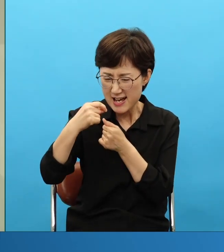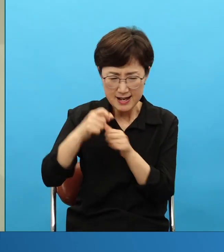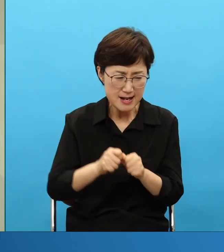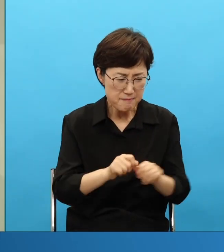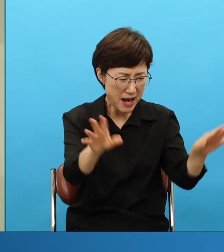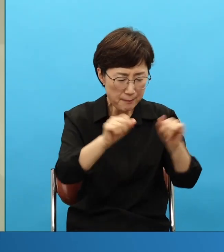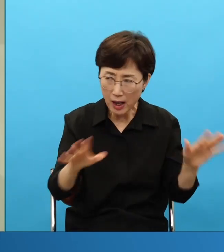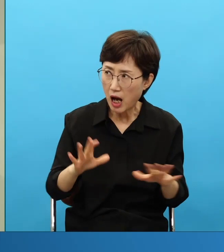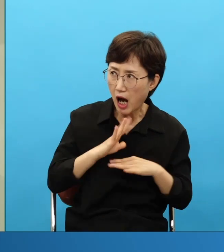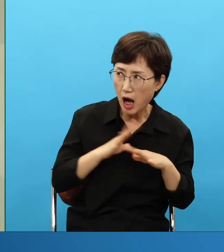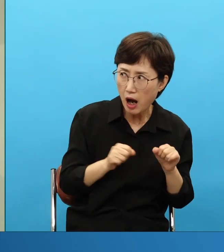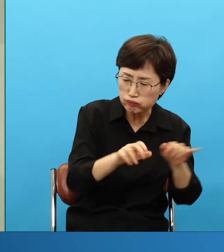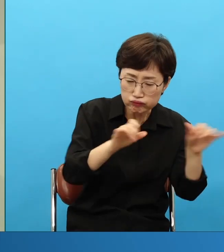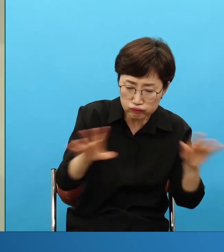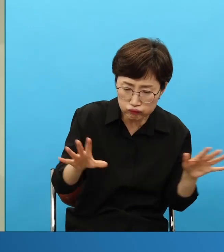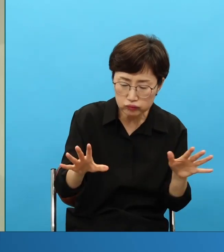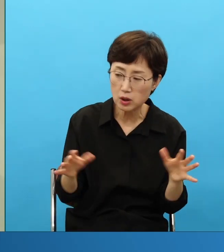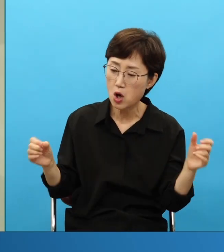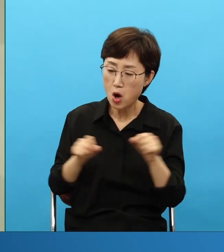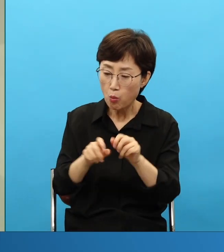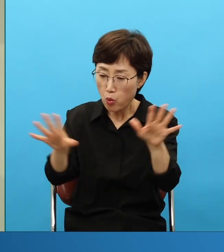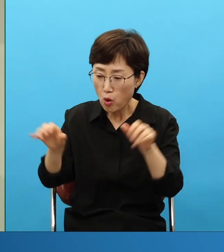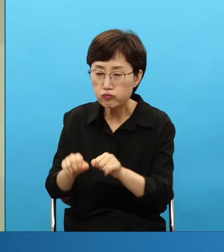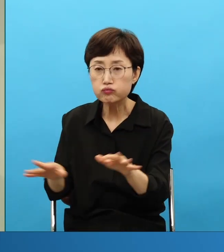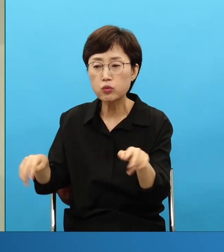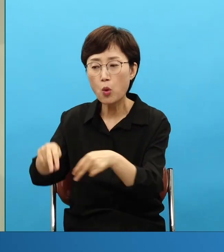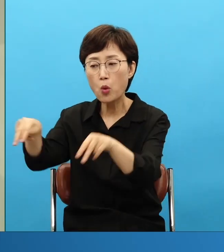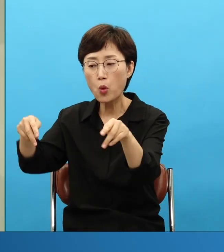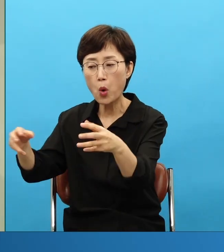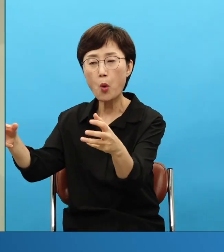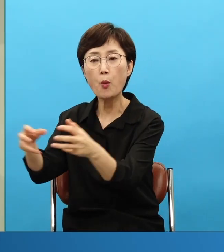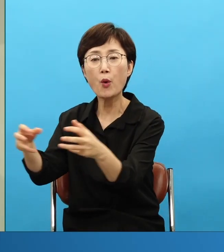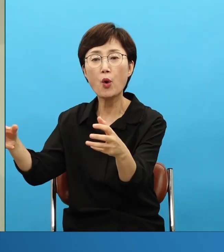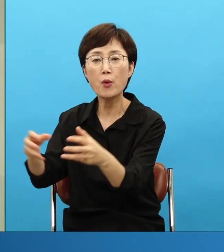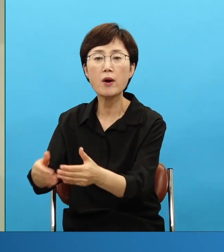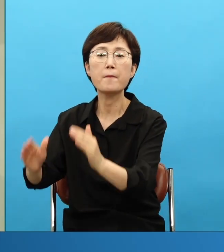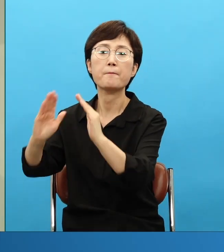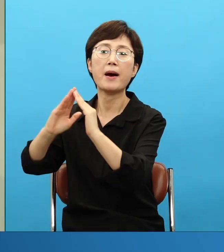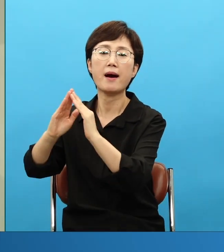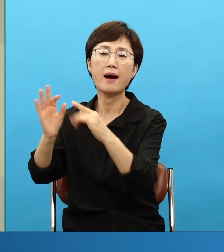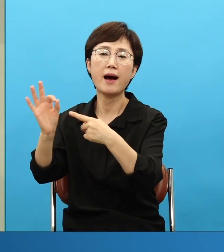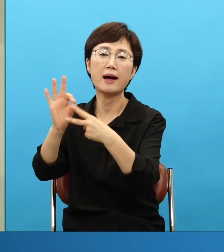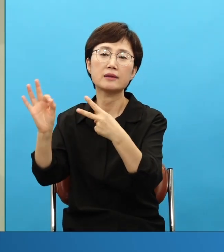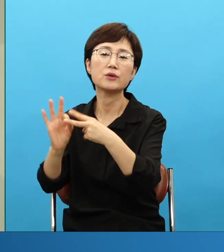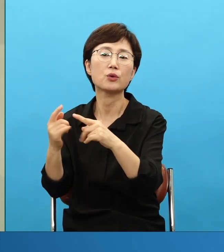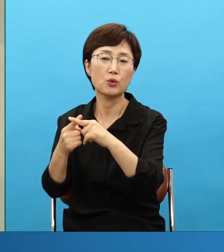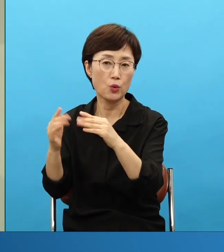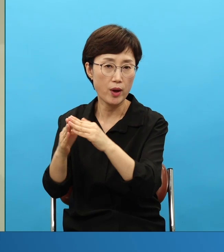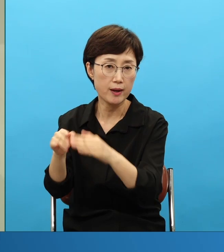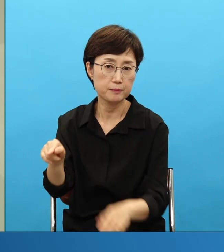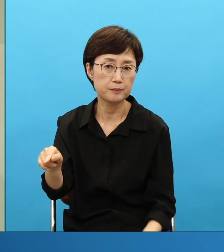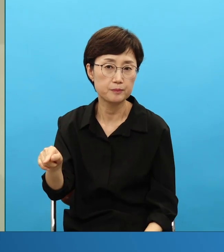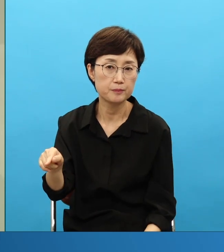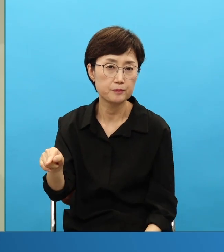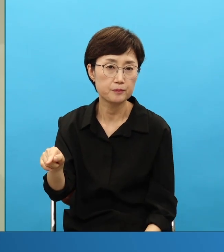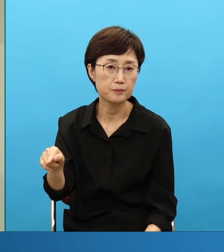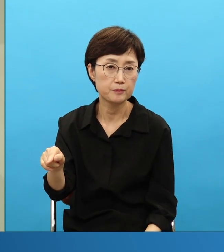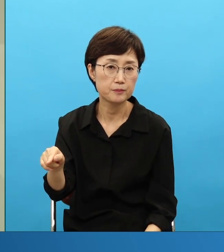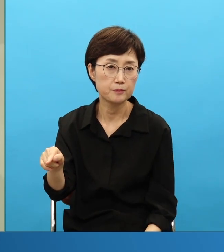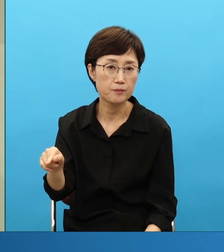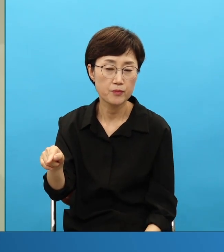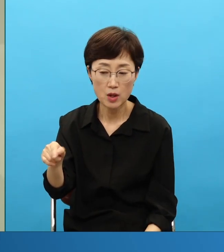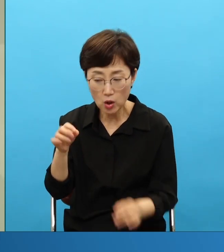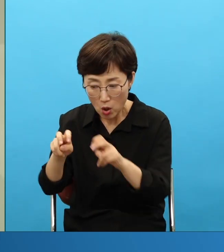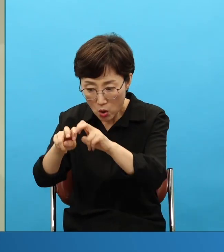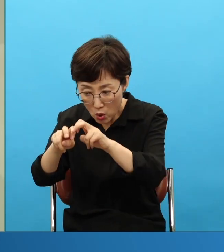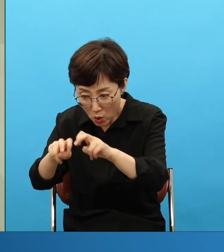사람들이 모여서 세운 교회가 안디옥 교회. Persecution and tribulation arose, and so they scattered. But it's those people who gathered in Antioch. 어떤 망대를 바꿨냐?